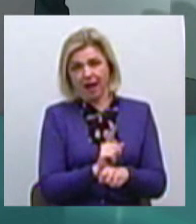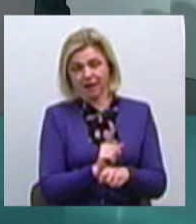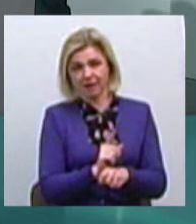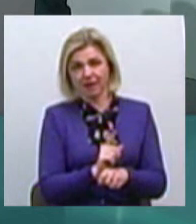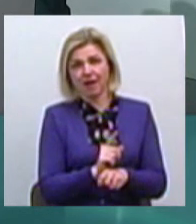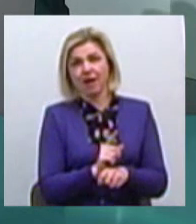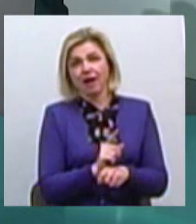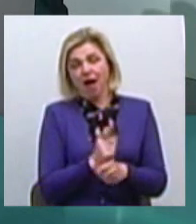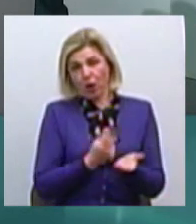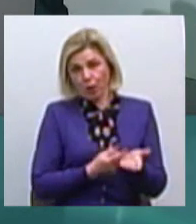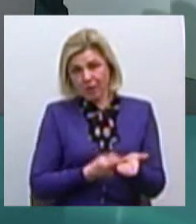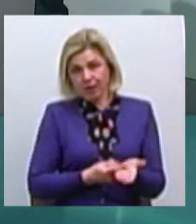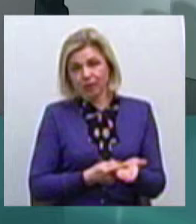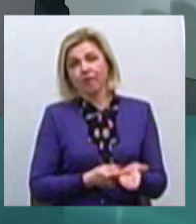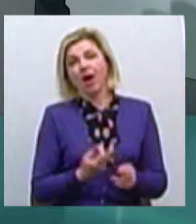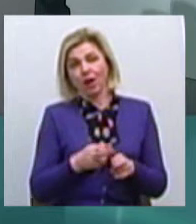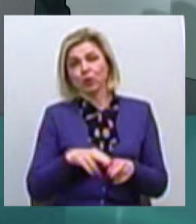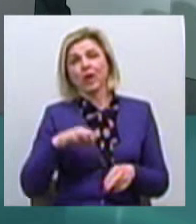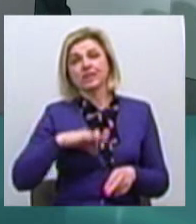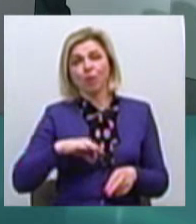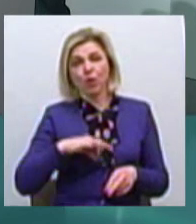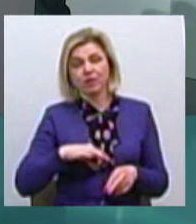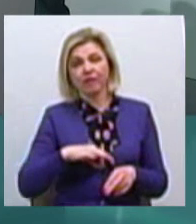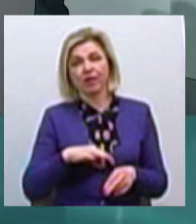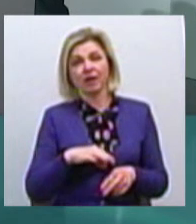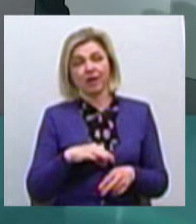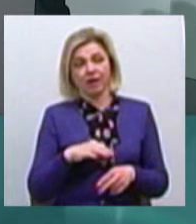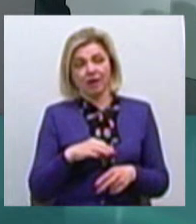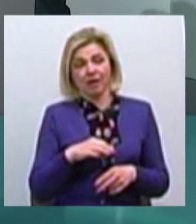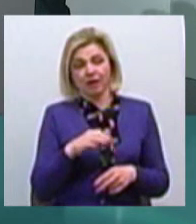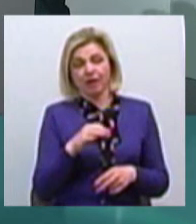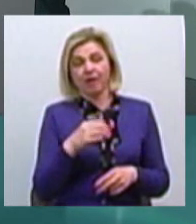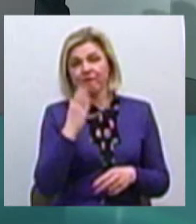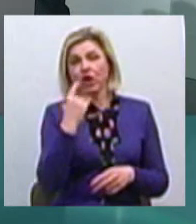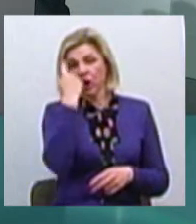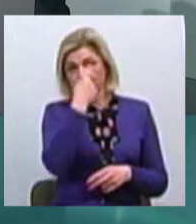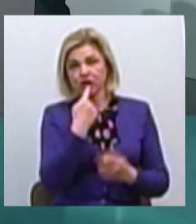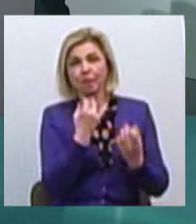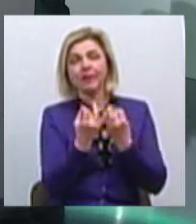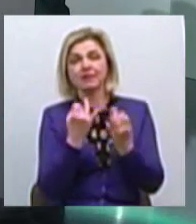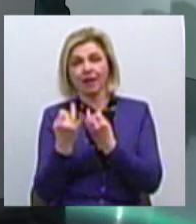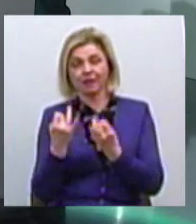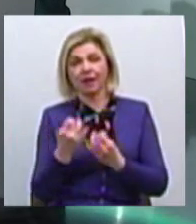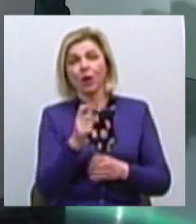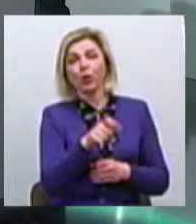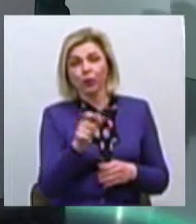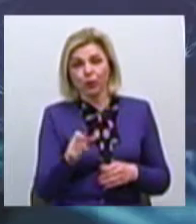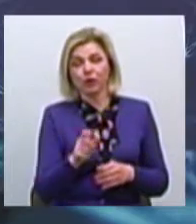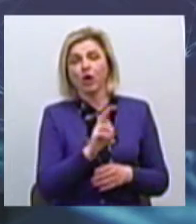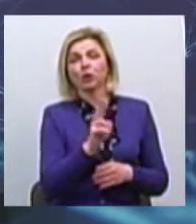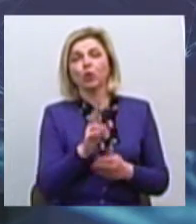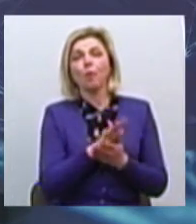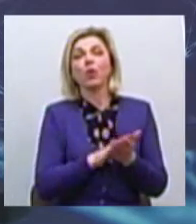стандартних аргументів, які використовувала, по крайней мере, в публічній риторіці, в личних бесідах, аудиторія, яка